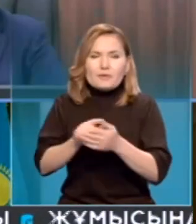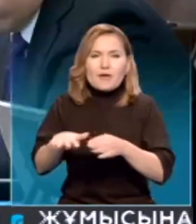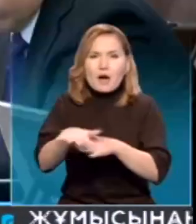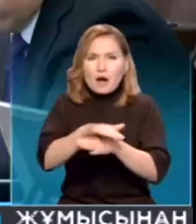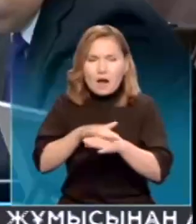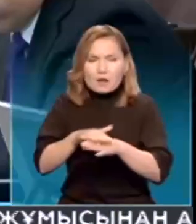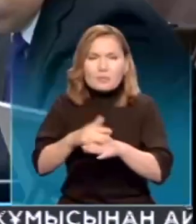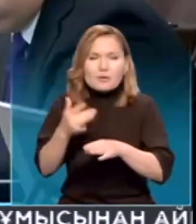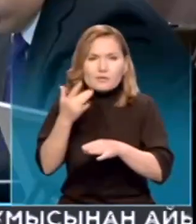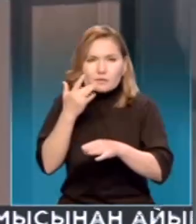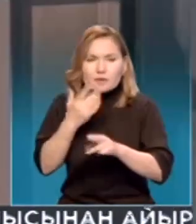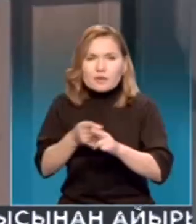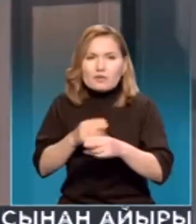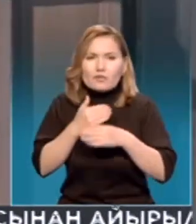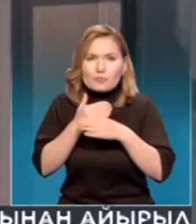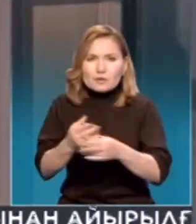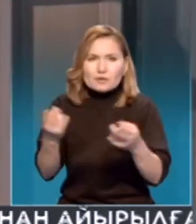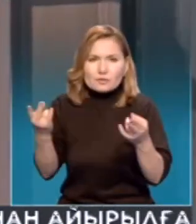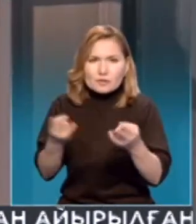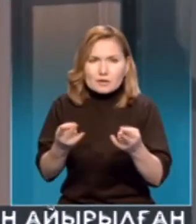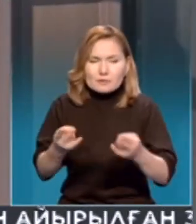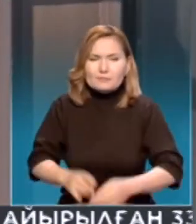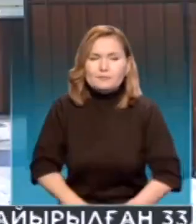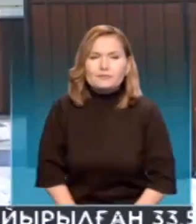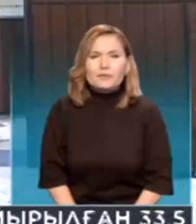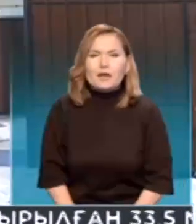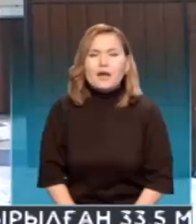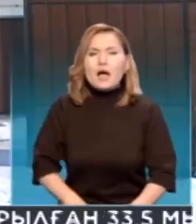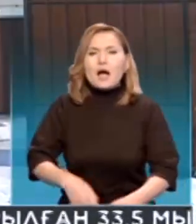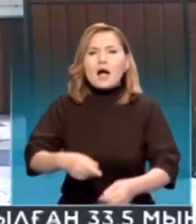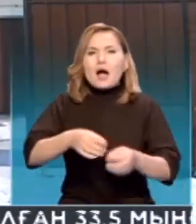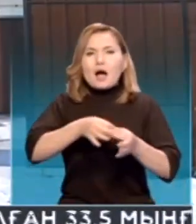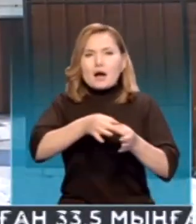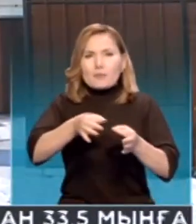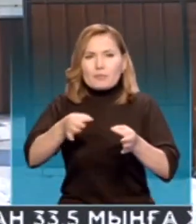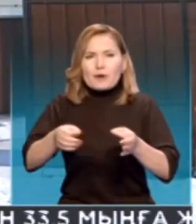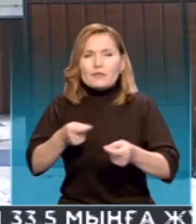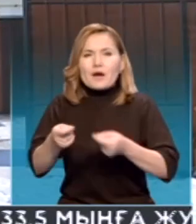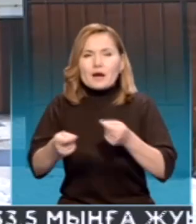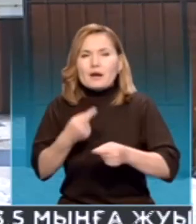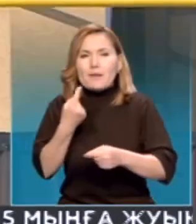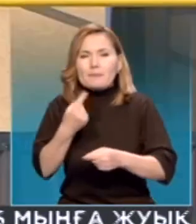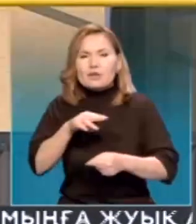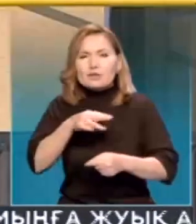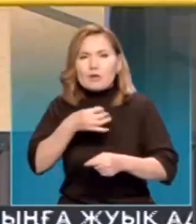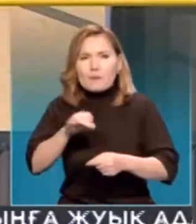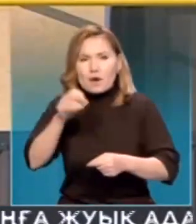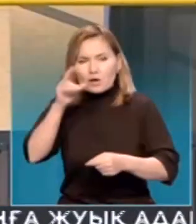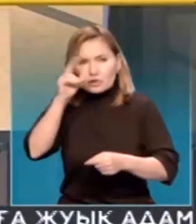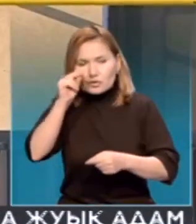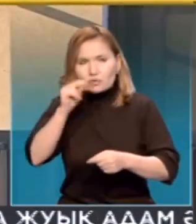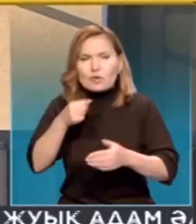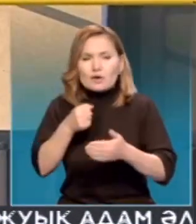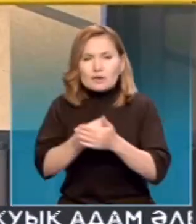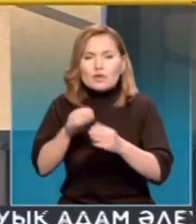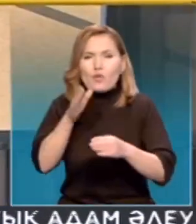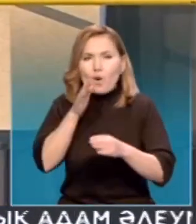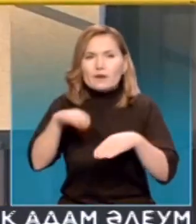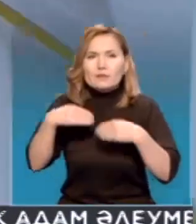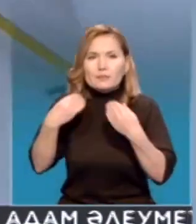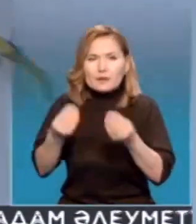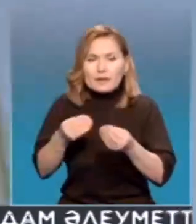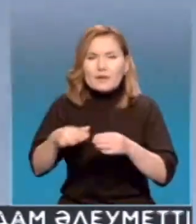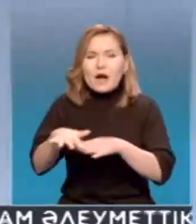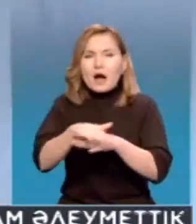істеп, барлық мәселелерді шешу қажет. Ол үшін әкімдерге 1-ші мамырға дейін уақыт беріліп отыр. Яғни соған дейін жұртты газбен